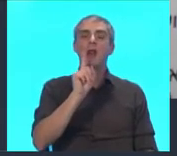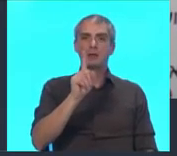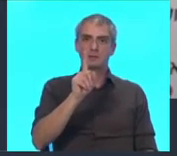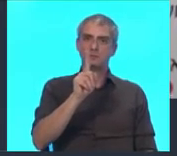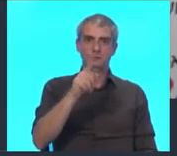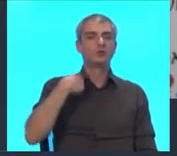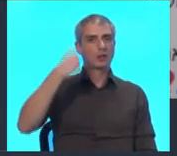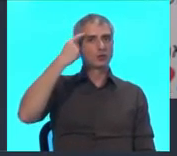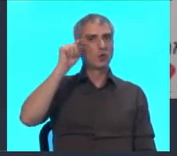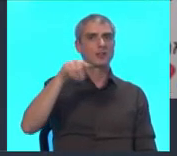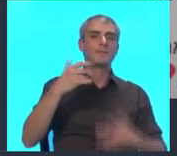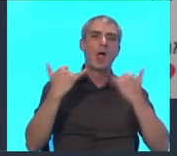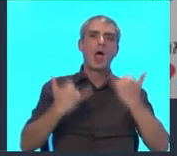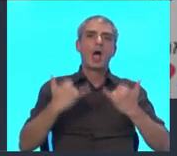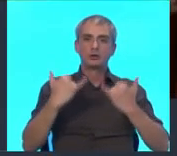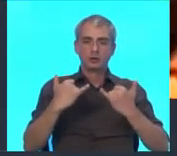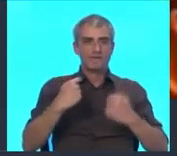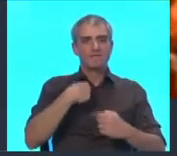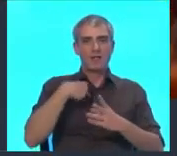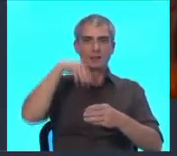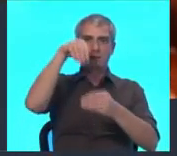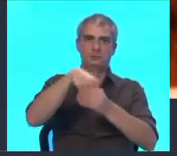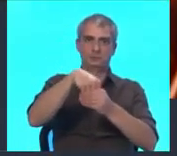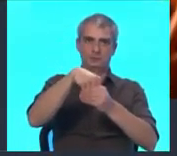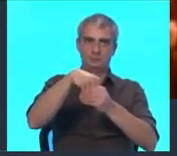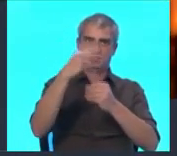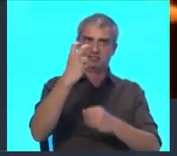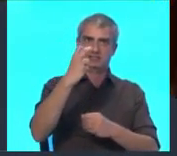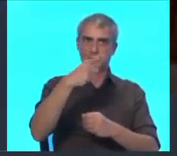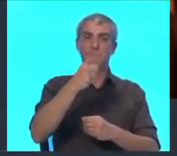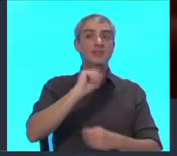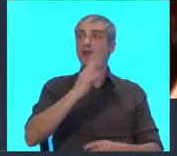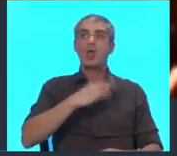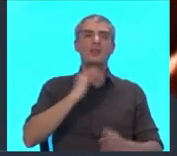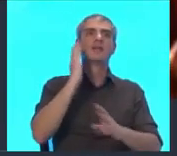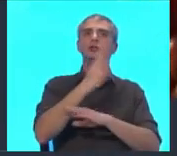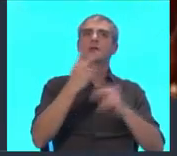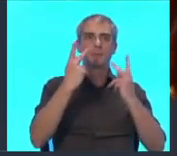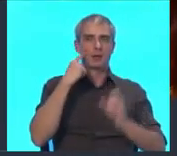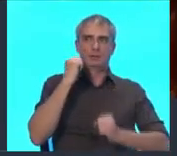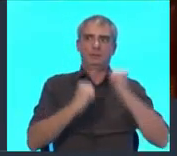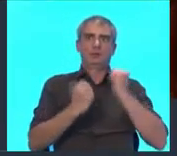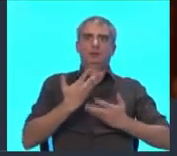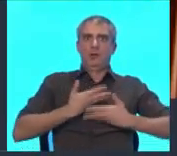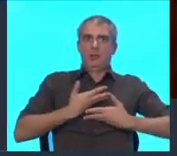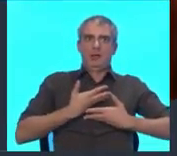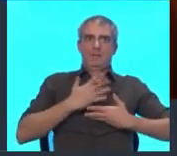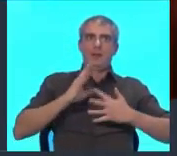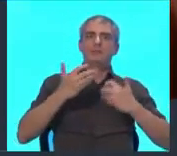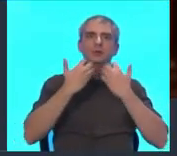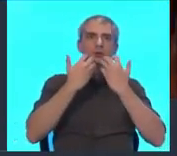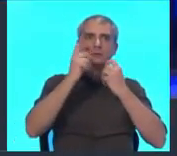לנו עליהם כרגע, ואני ביניהם. גם מי שלא נפגע ישירות בעיקר מתקשה להקל את מה שמספרים על